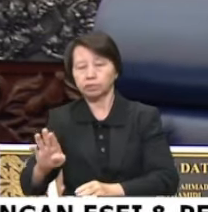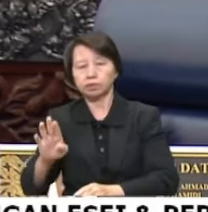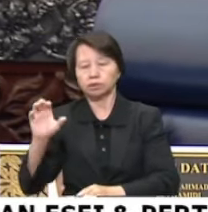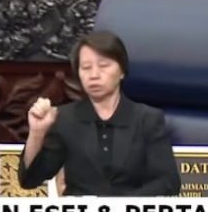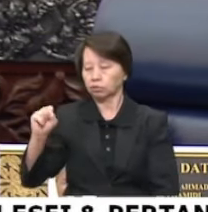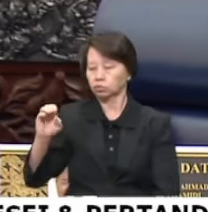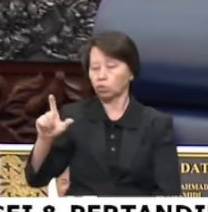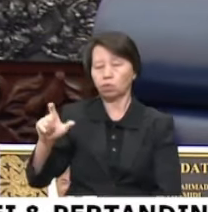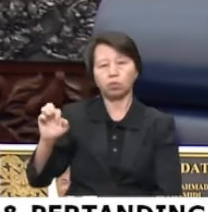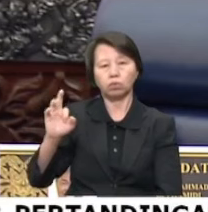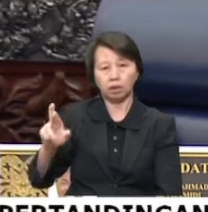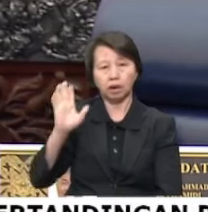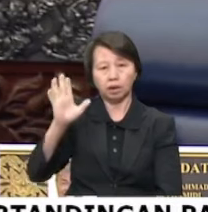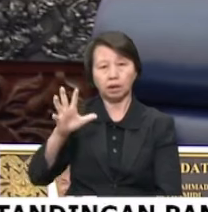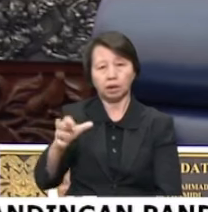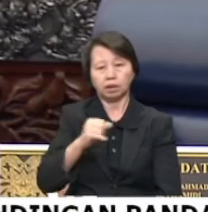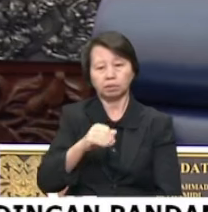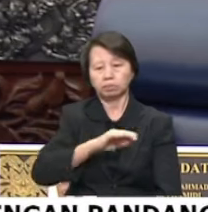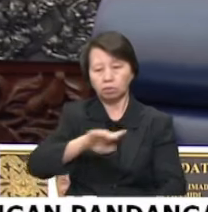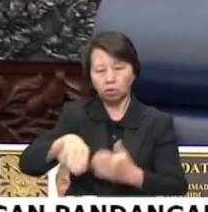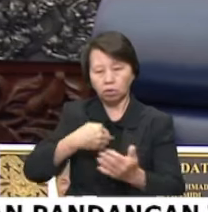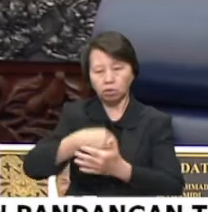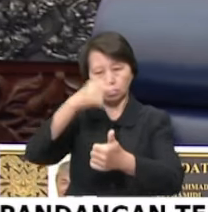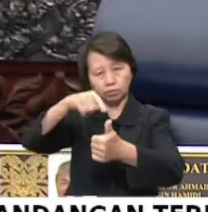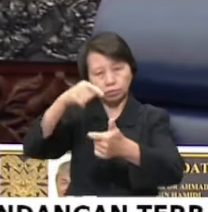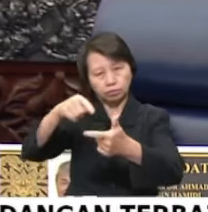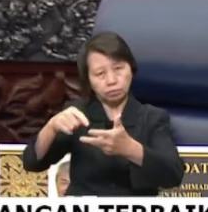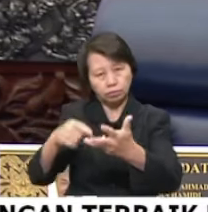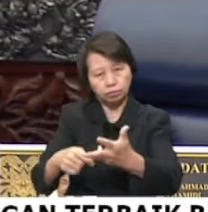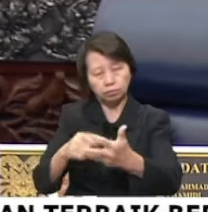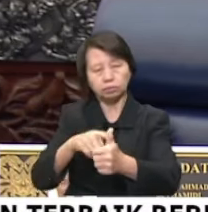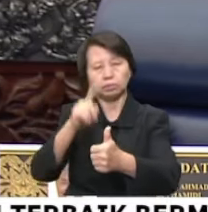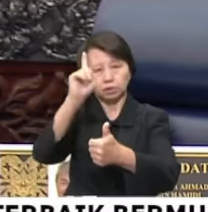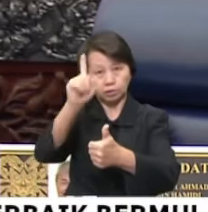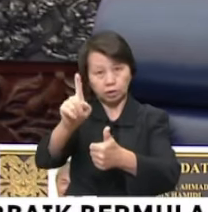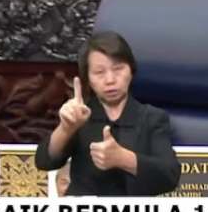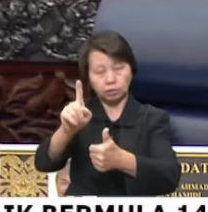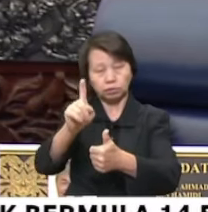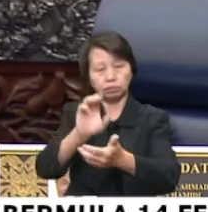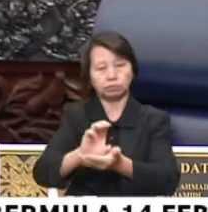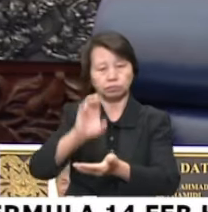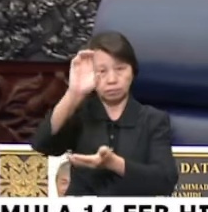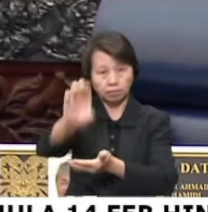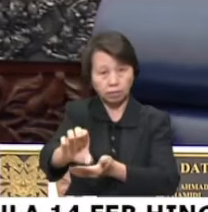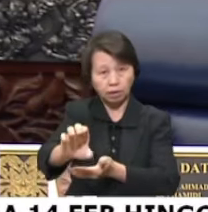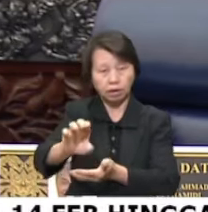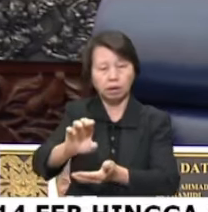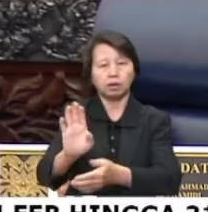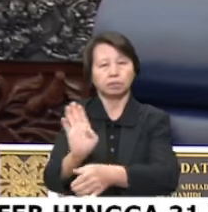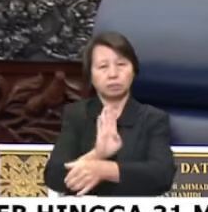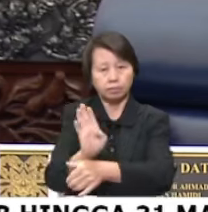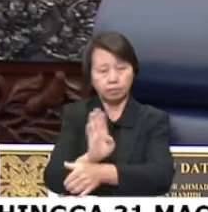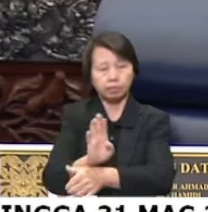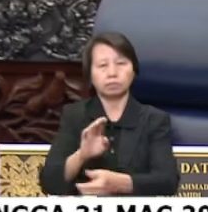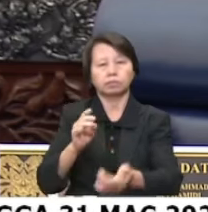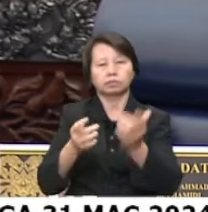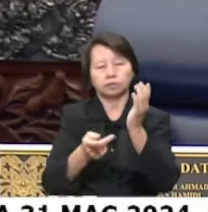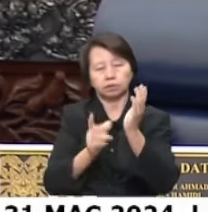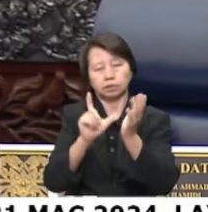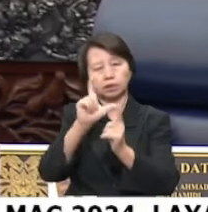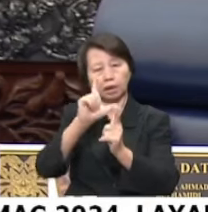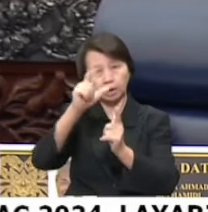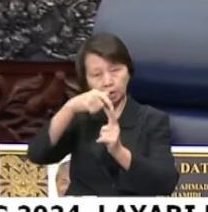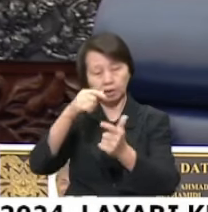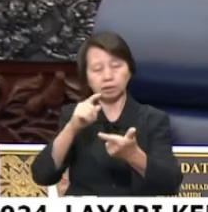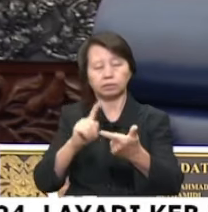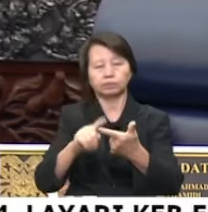akan mengambil kira keseluruhan aspek. Satu, dari segi aspek investment, commercial, technical dan